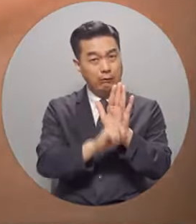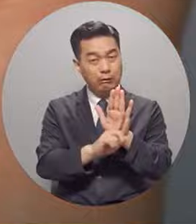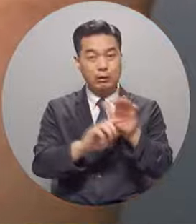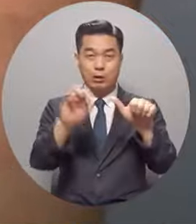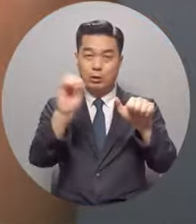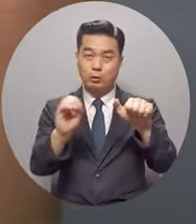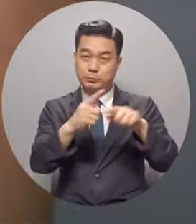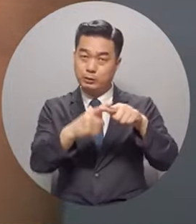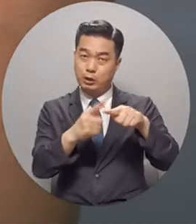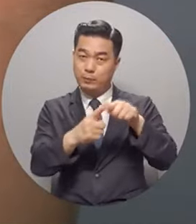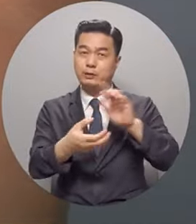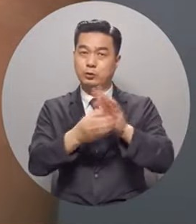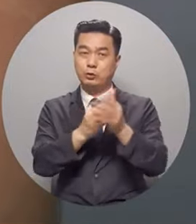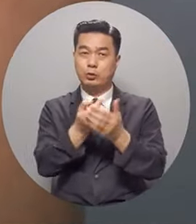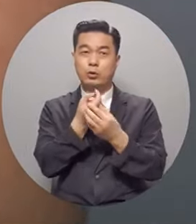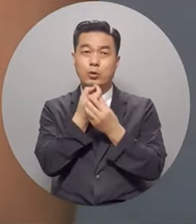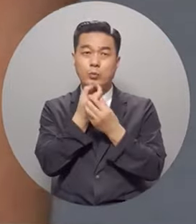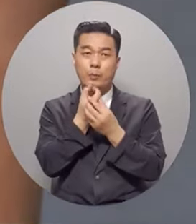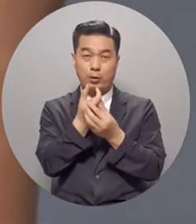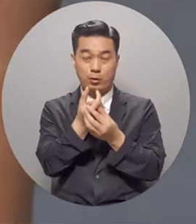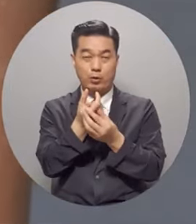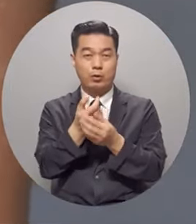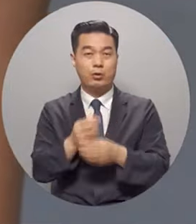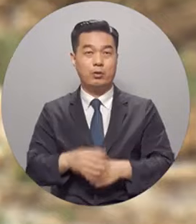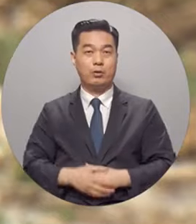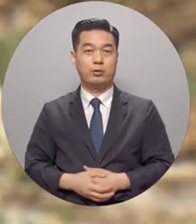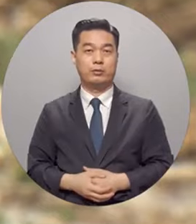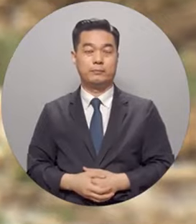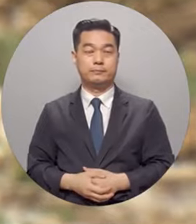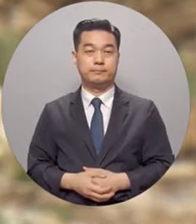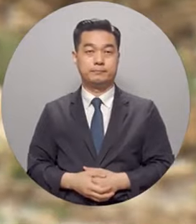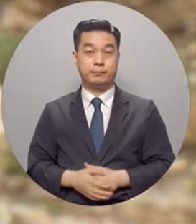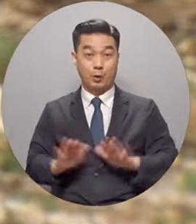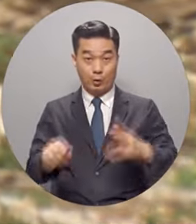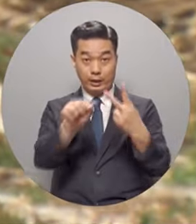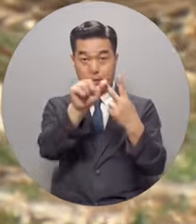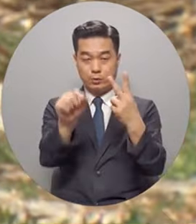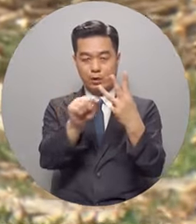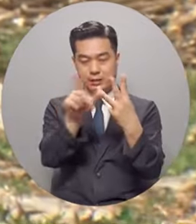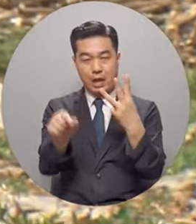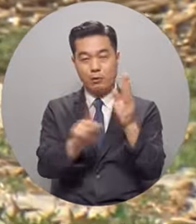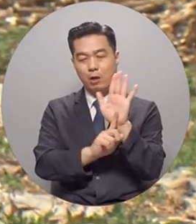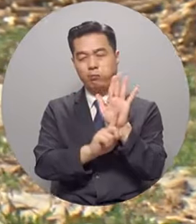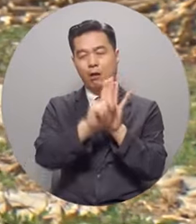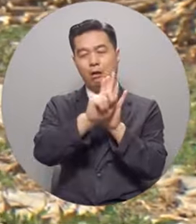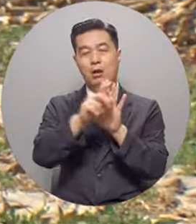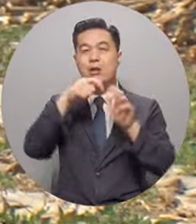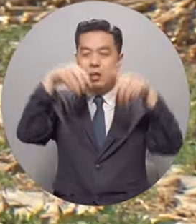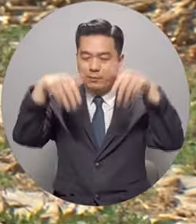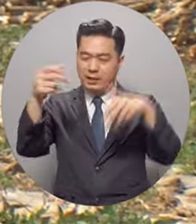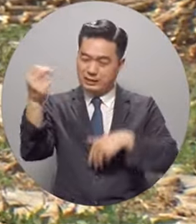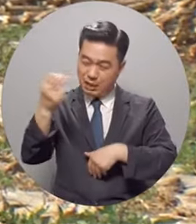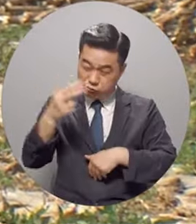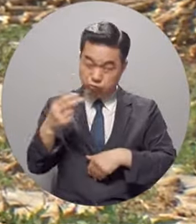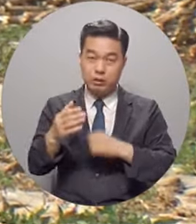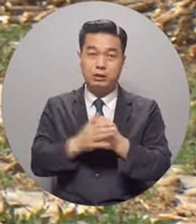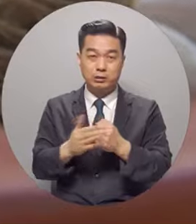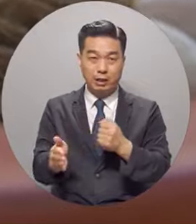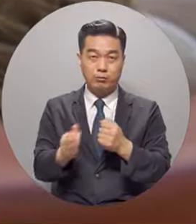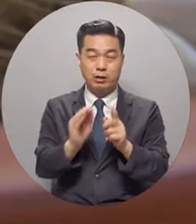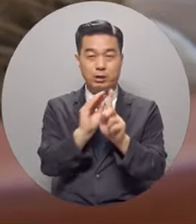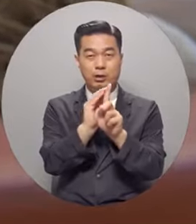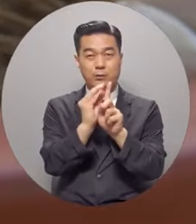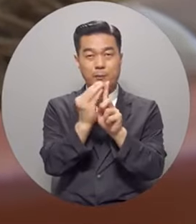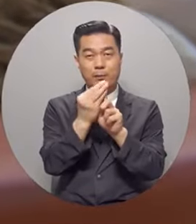넘는이 벌만 피가 나타난 거죠 올 2 3월 이례적인 고온과 자은 비로 마늘이 초가 생장하는